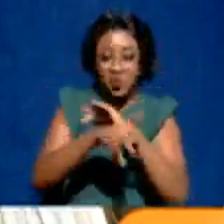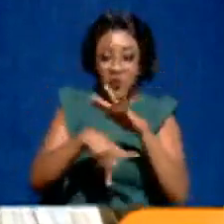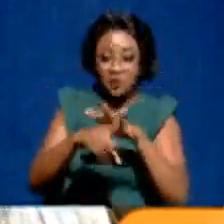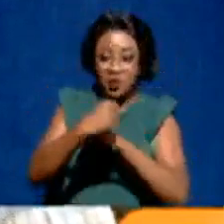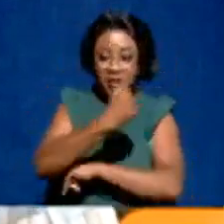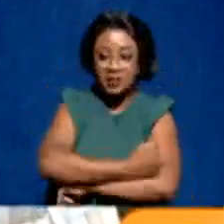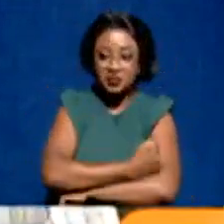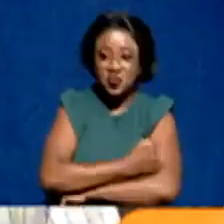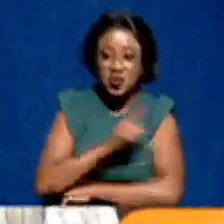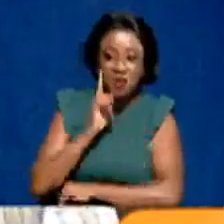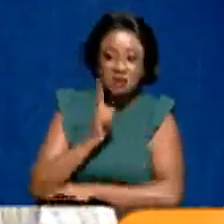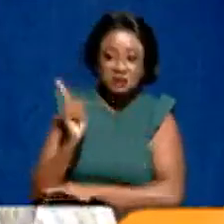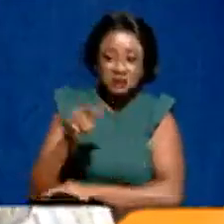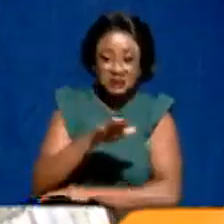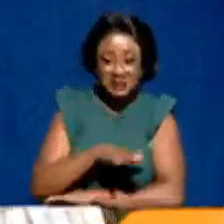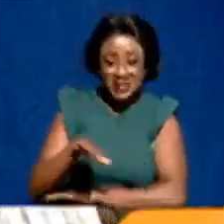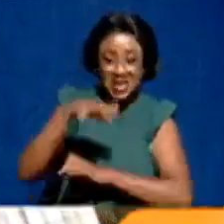Hii nchi ilikuwa haikosi mvua.